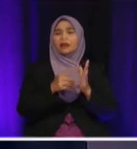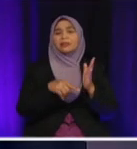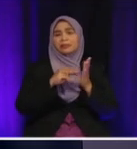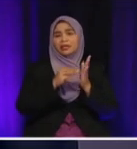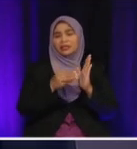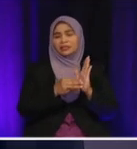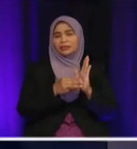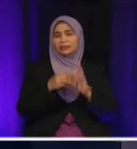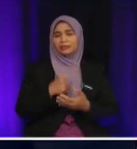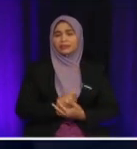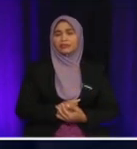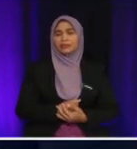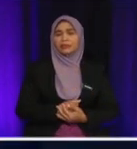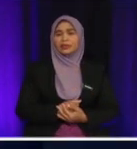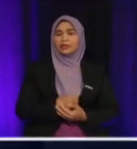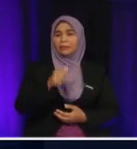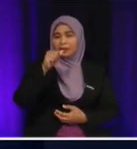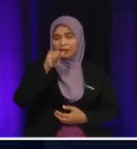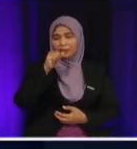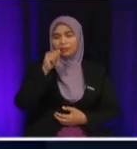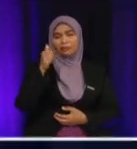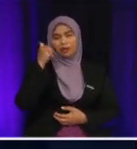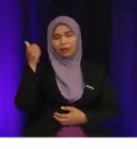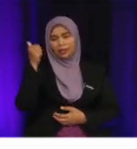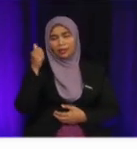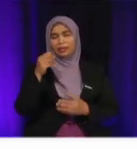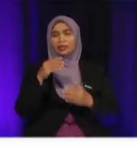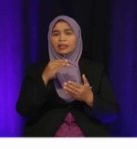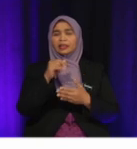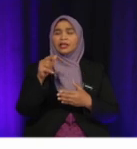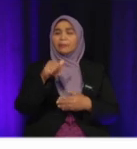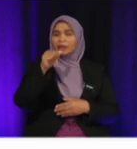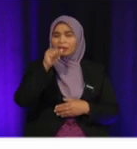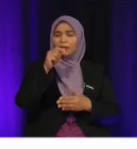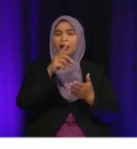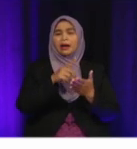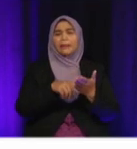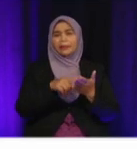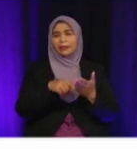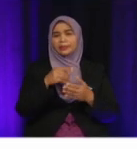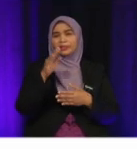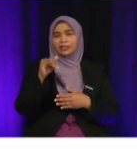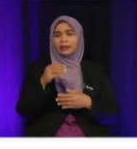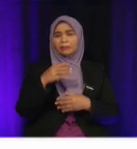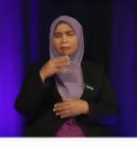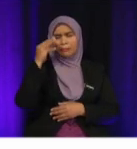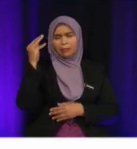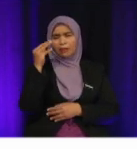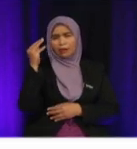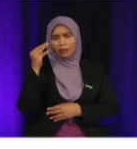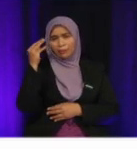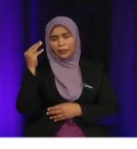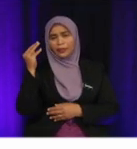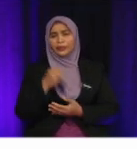maksudnya? Ya. Maksud minum arak ialah meminum sebarang bahan yang memabukkan. Sebarang bahan